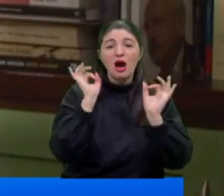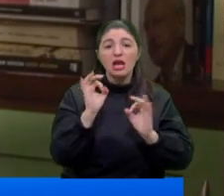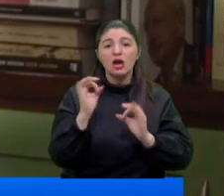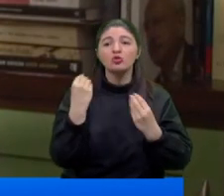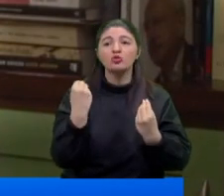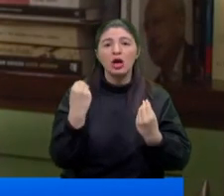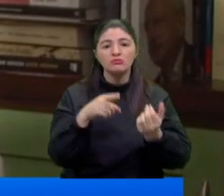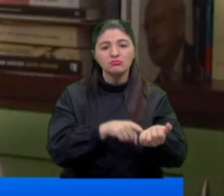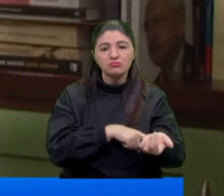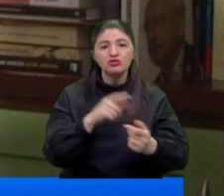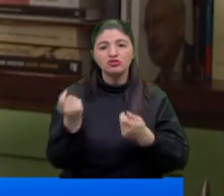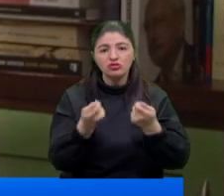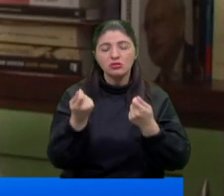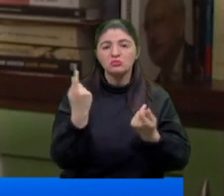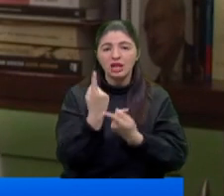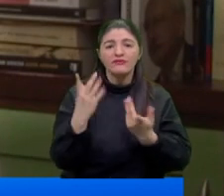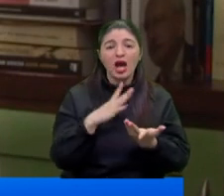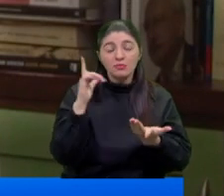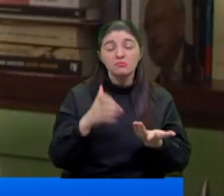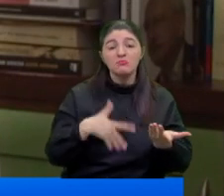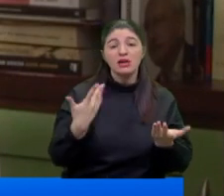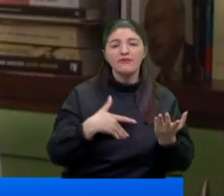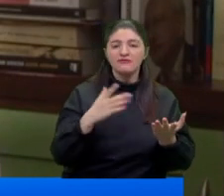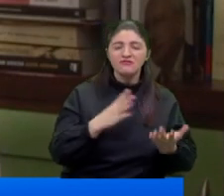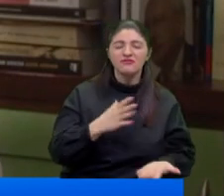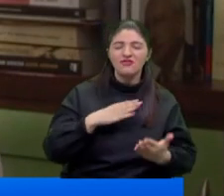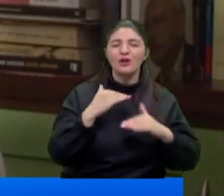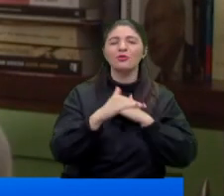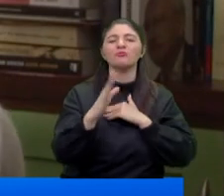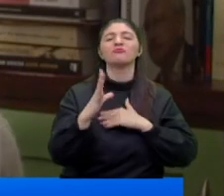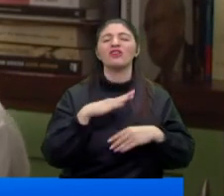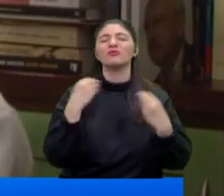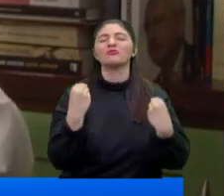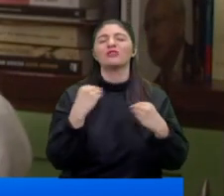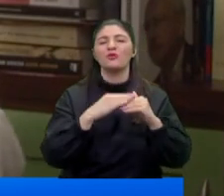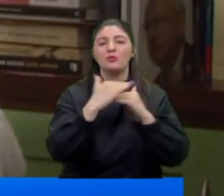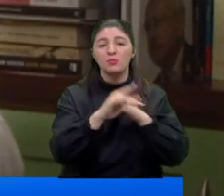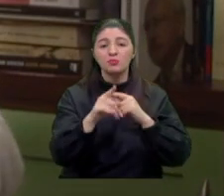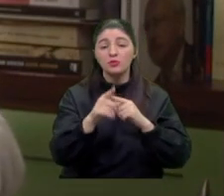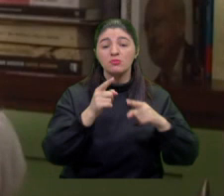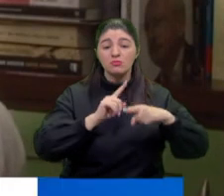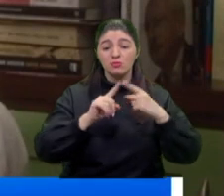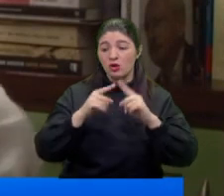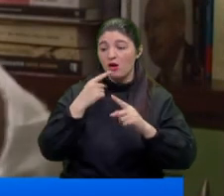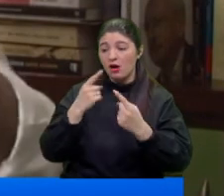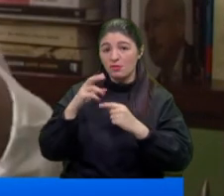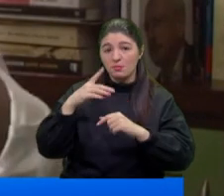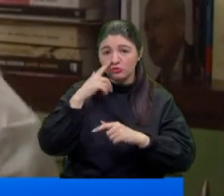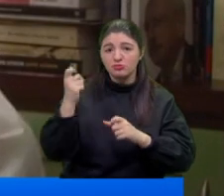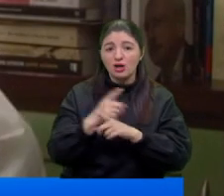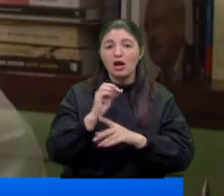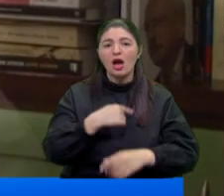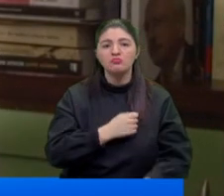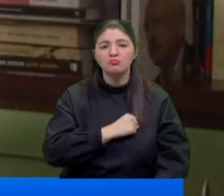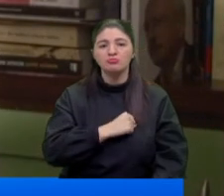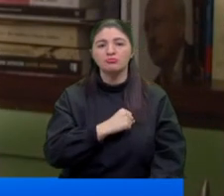hala nabzı var mı duymak istedim var sevgili halkım var bu devletin bürokrasinin hala